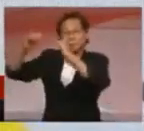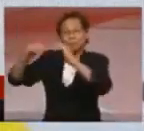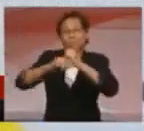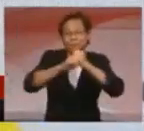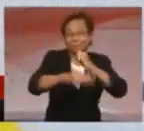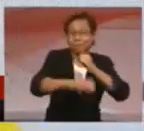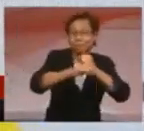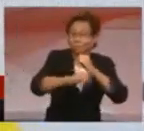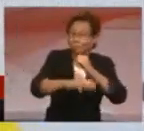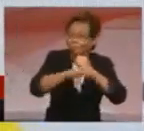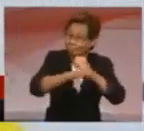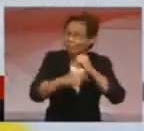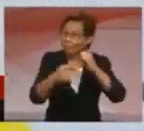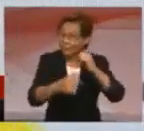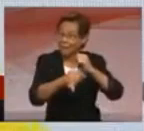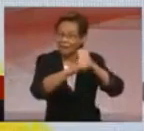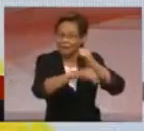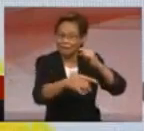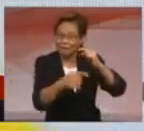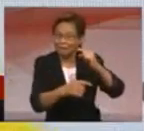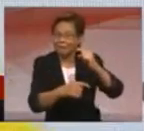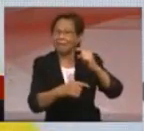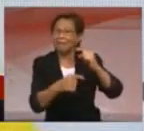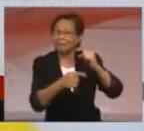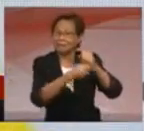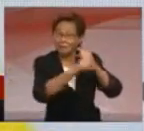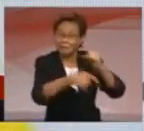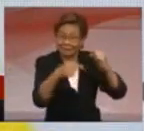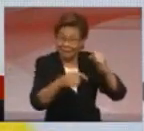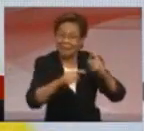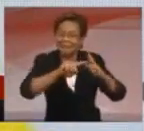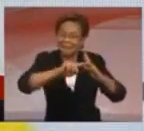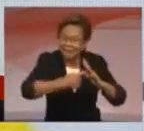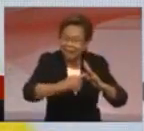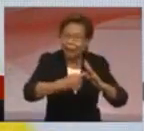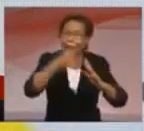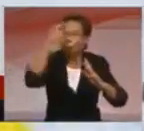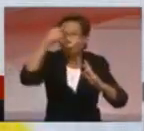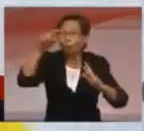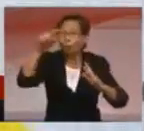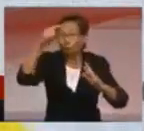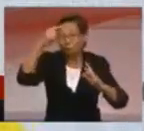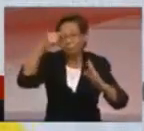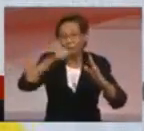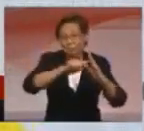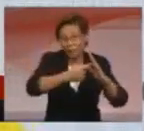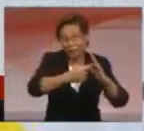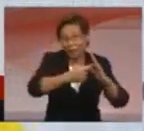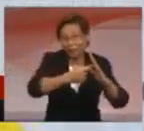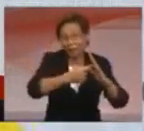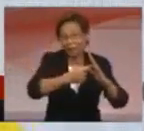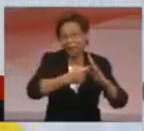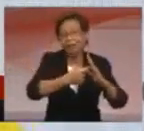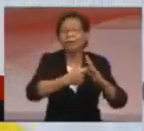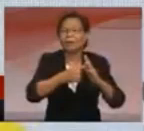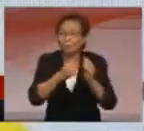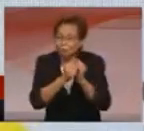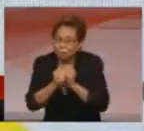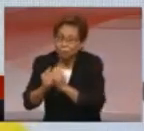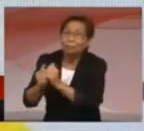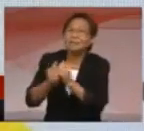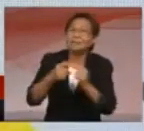kempen seperti ini akan menjadi satu titik permulaan kepada usaha bersama kita di